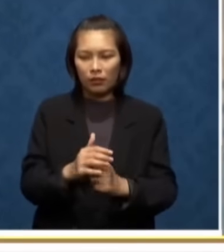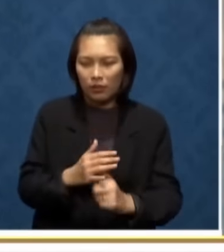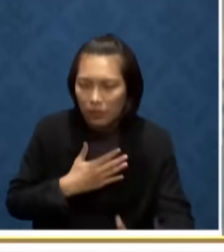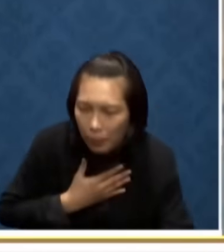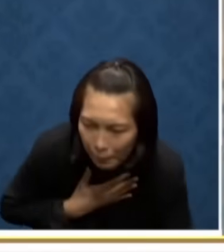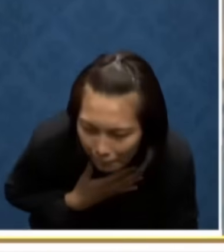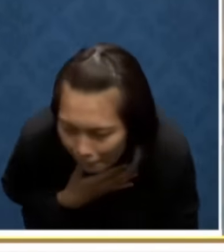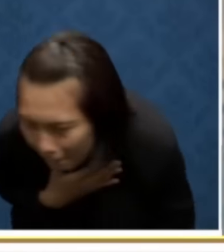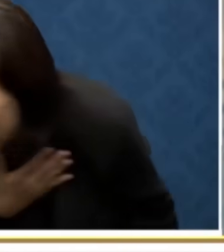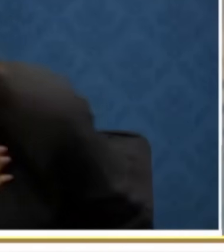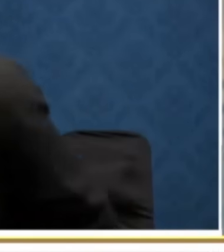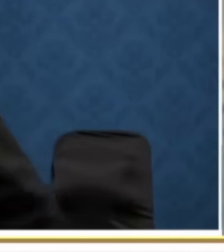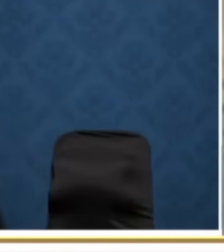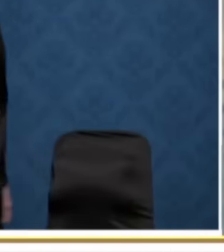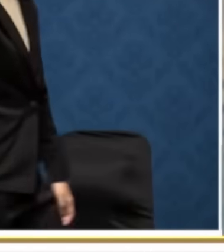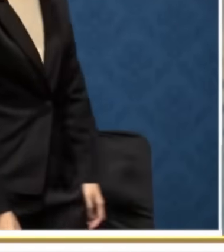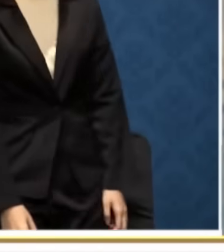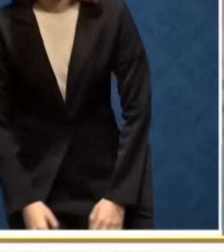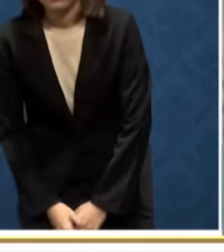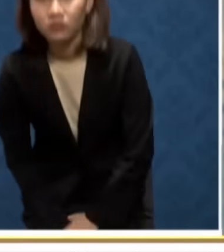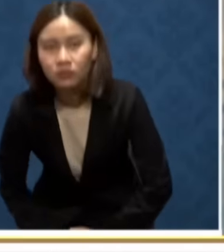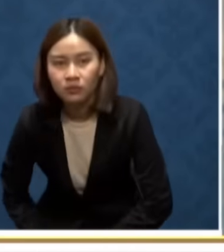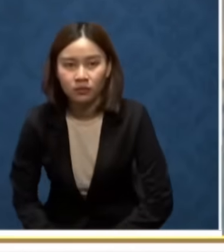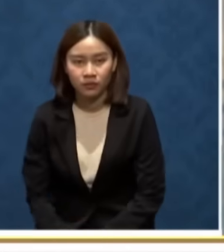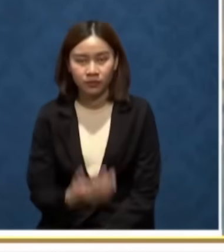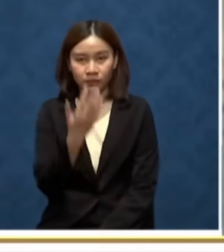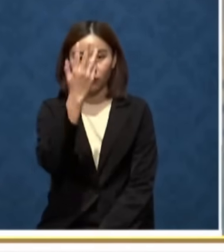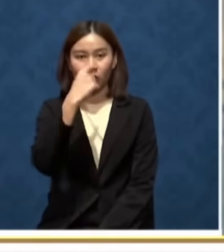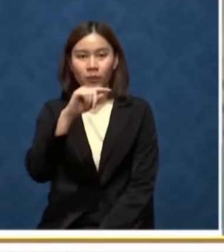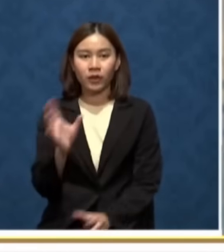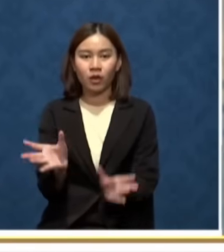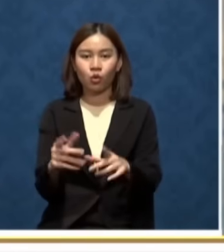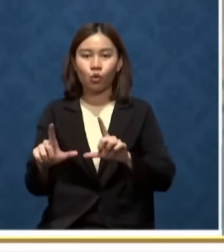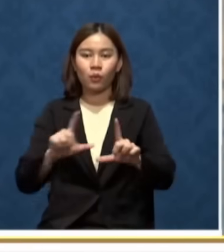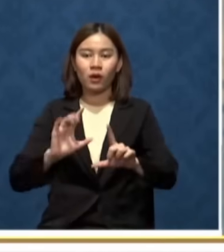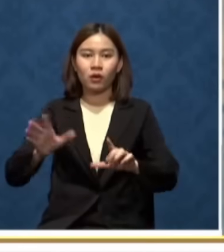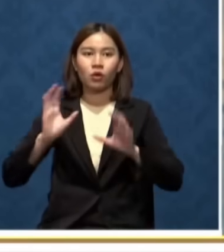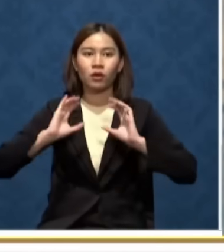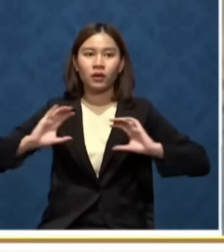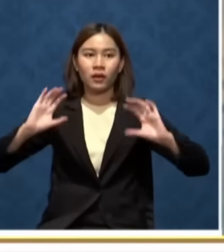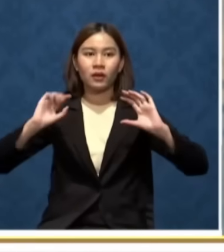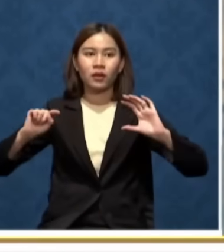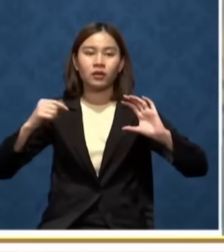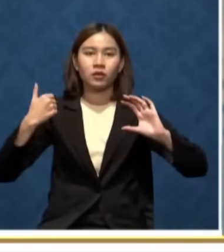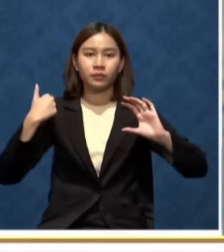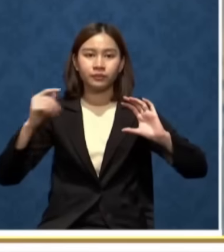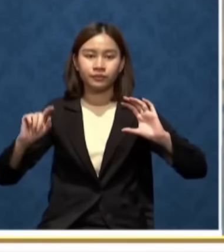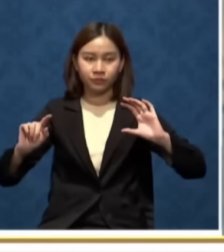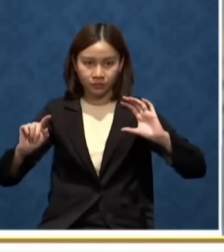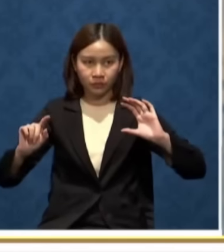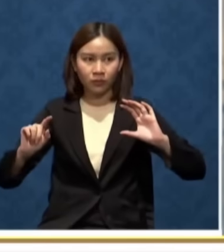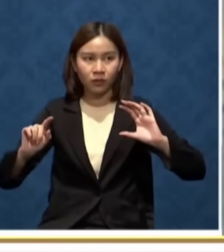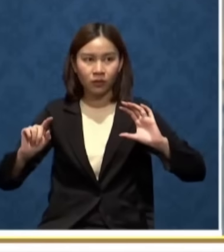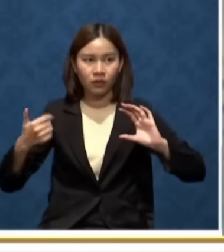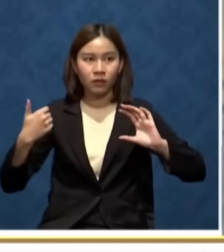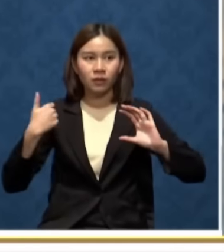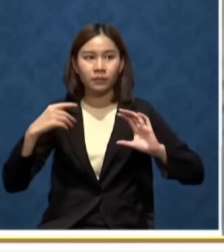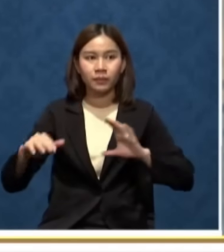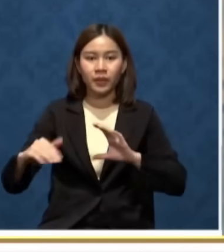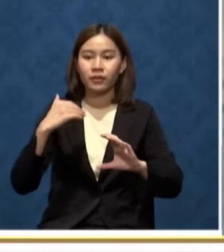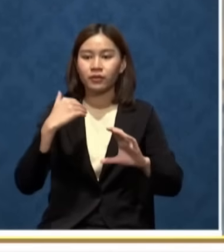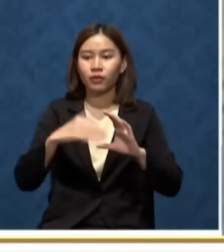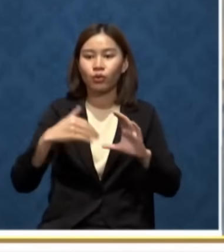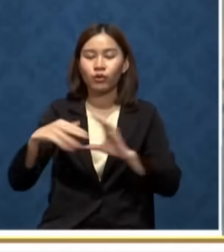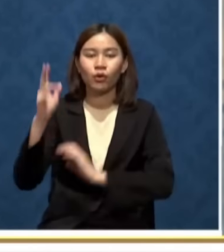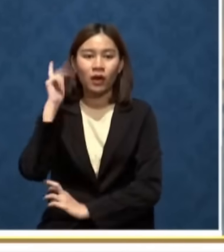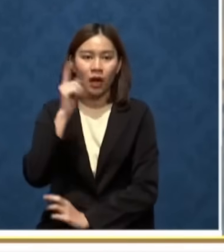เพราะว่านะคะขนาดในกลุ่มไลน์นะคะของข้าราชการจำนวนมากยังมีการส่งต่อ